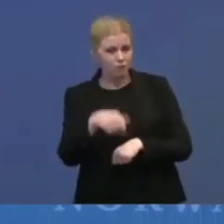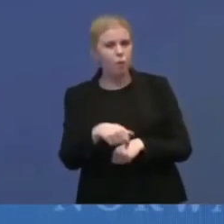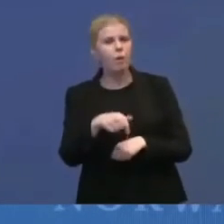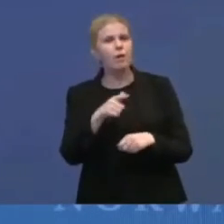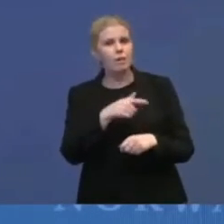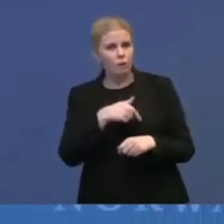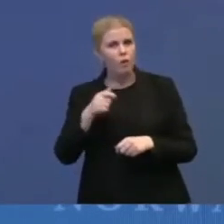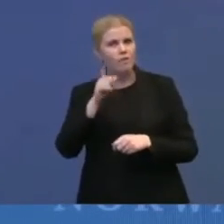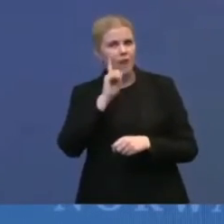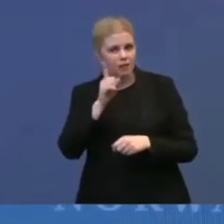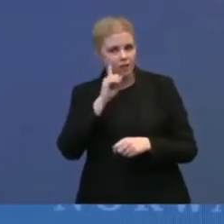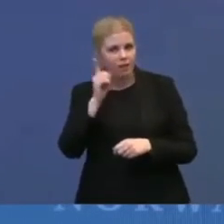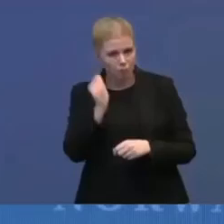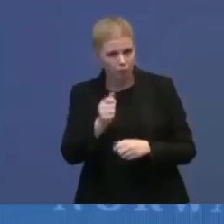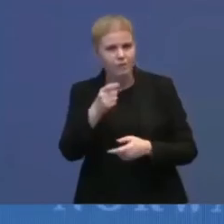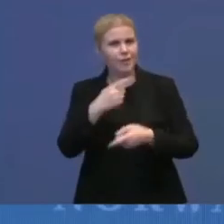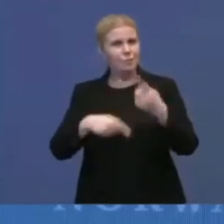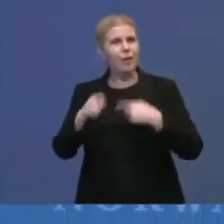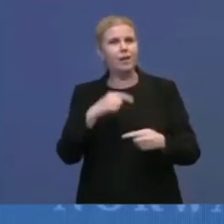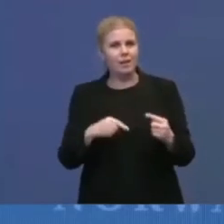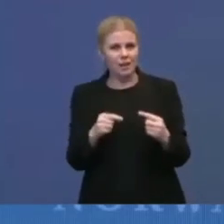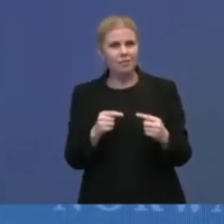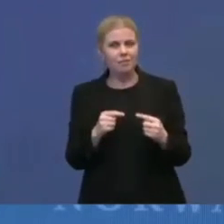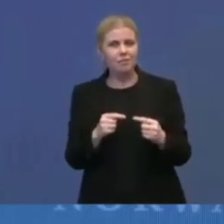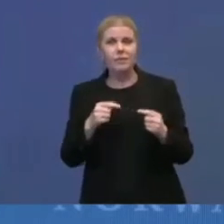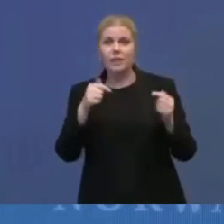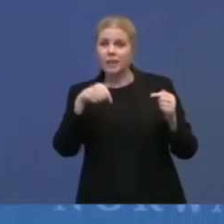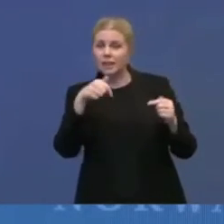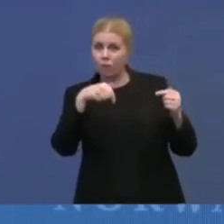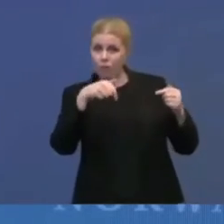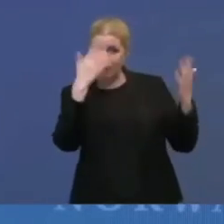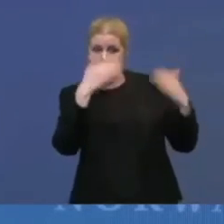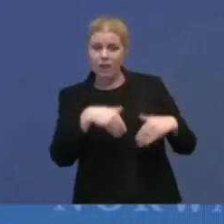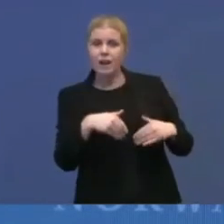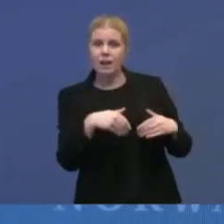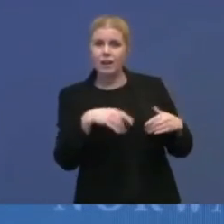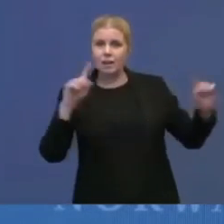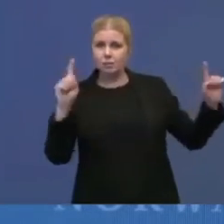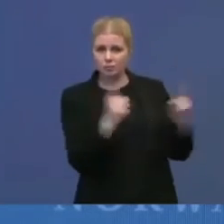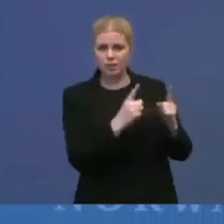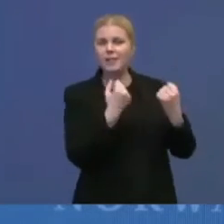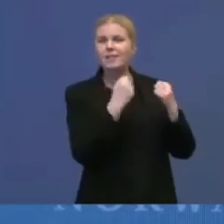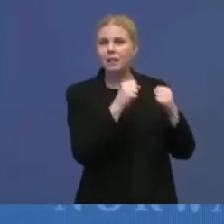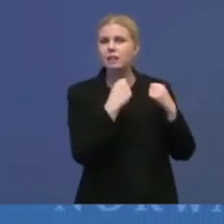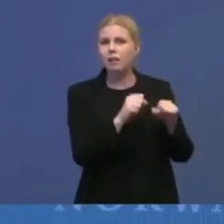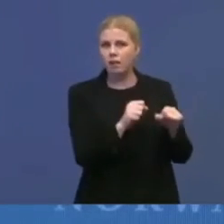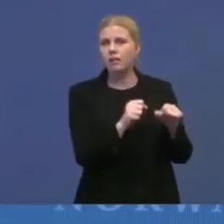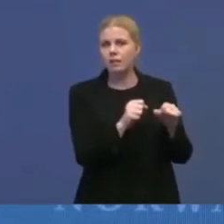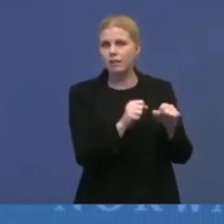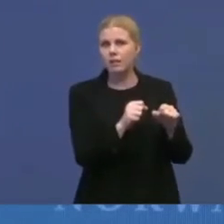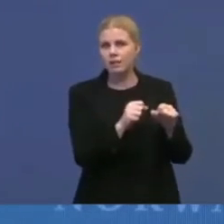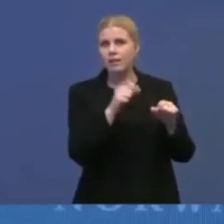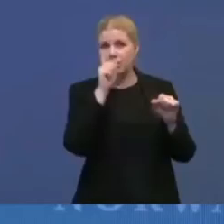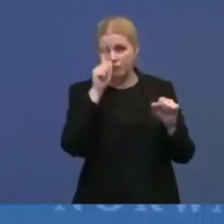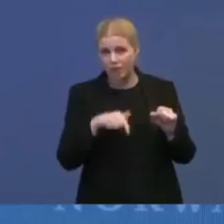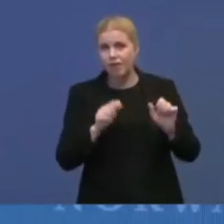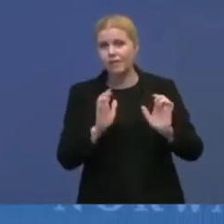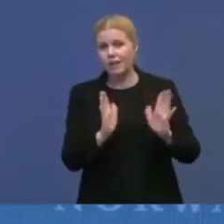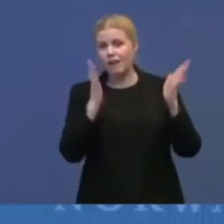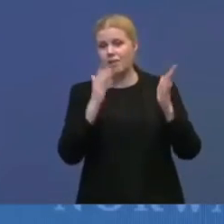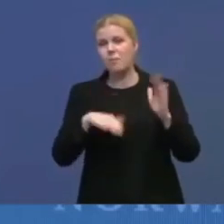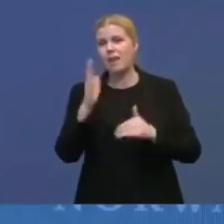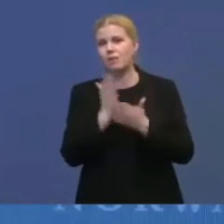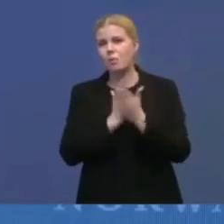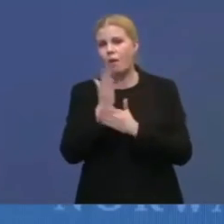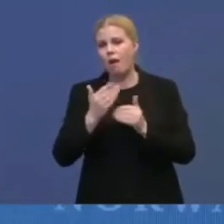aynu soo ixen lahain noolool maalmead keena. Awa waxainu fududaynayna talabo yinka badan koda si aynu si aali xikta ugu noola